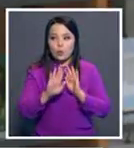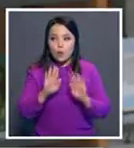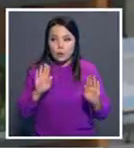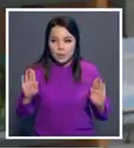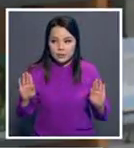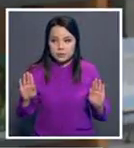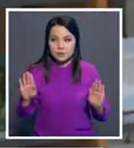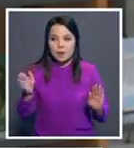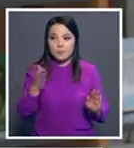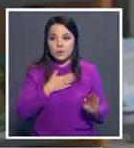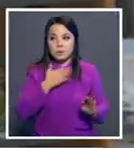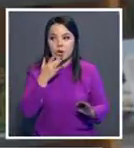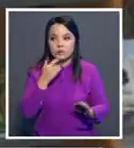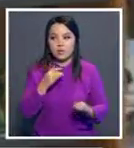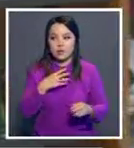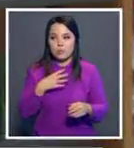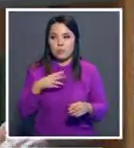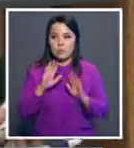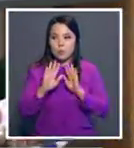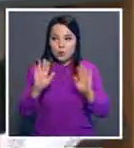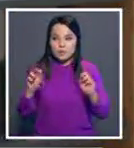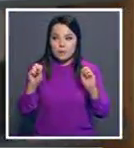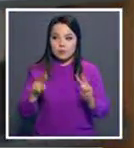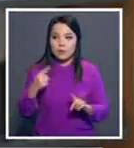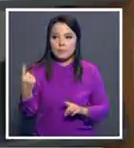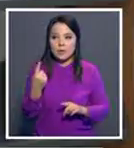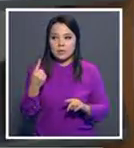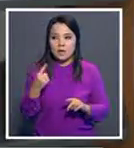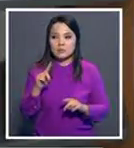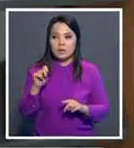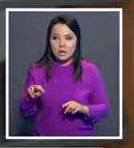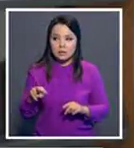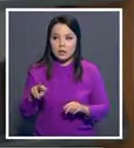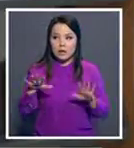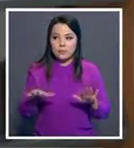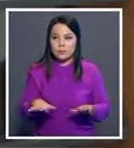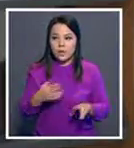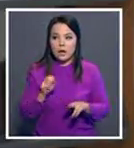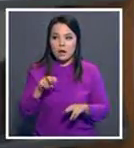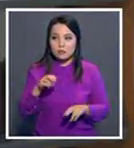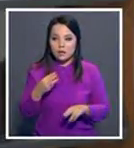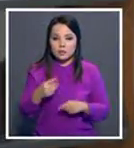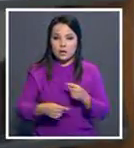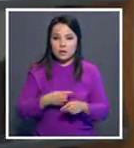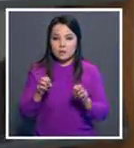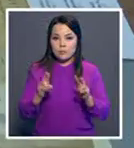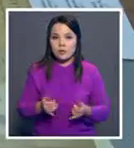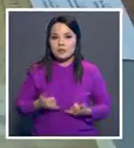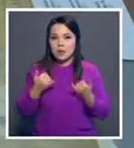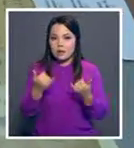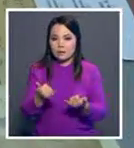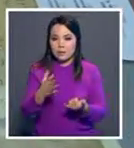бұл біздің ұлттық музейде бір залды осы алаш қайраткерлеріне